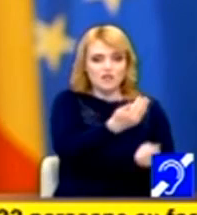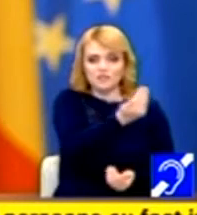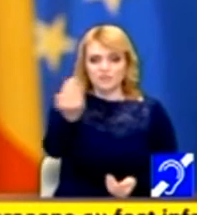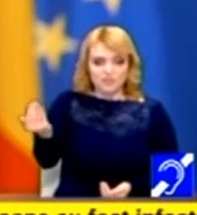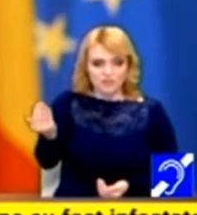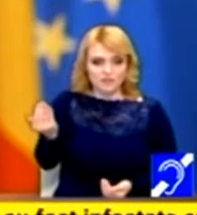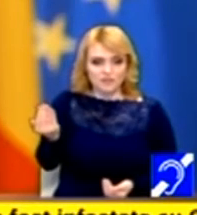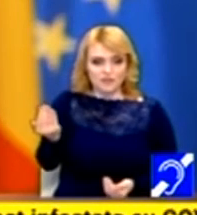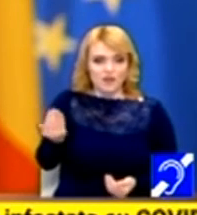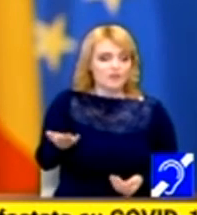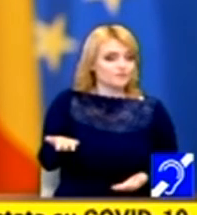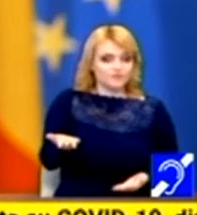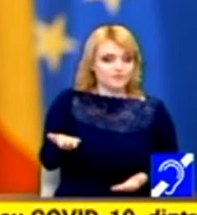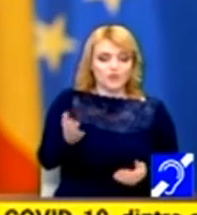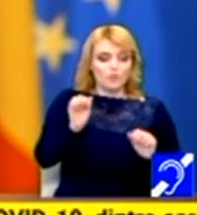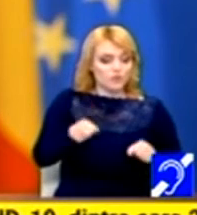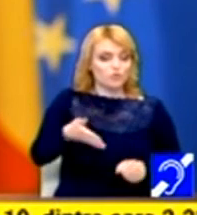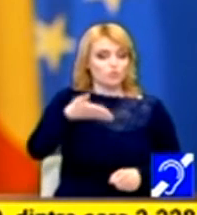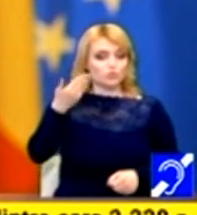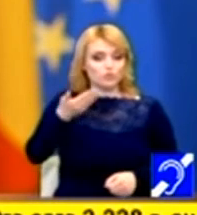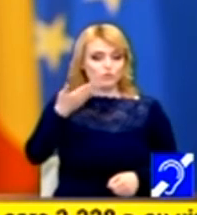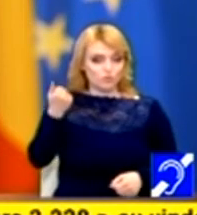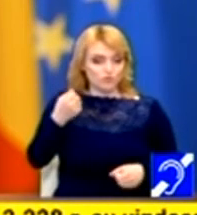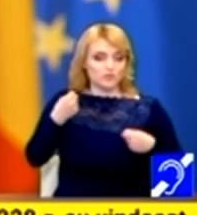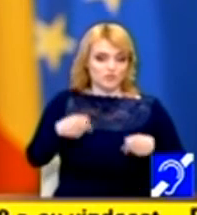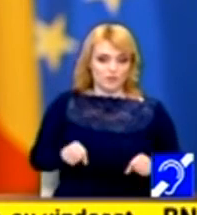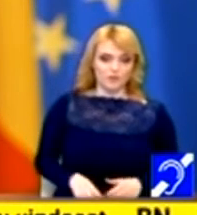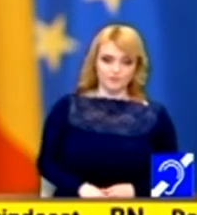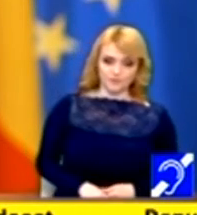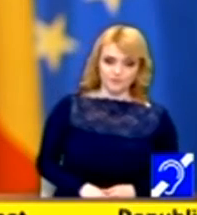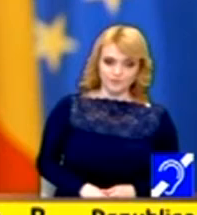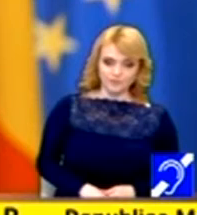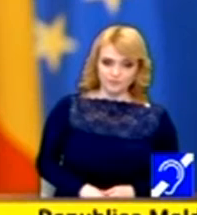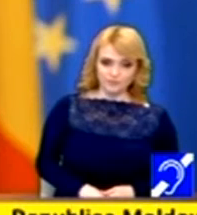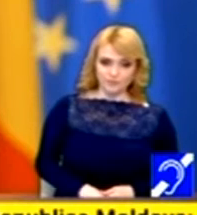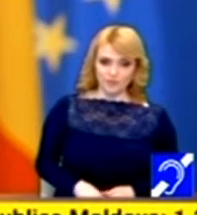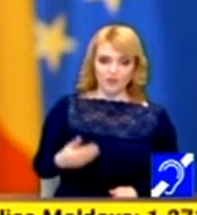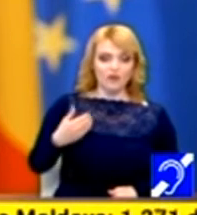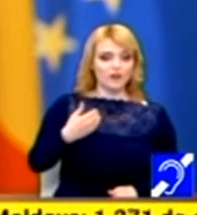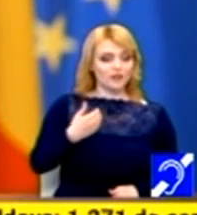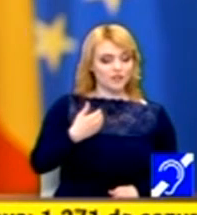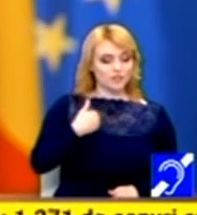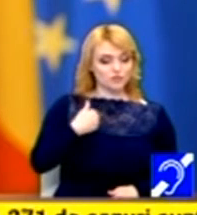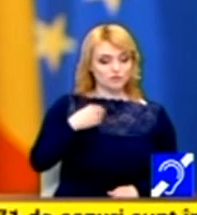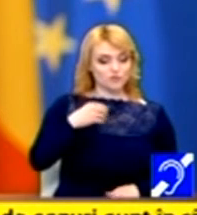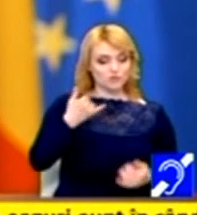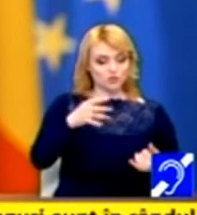noi, lucrurile pot ușor degenera. Și vreau să fiu foarte